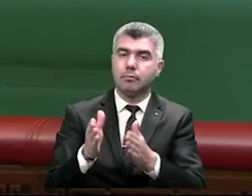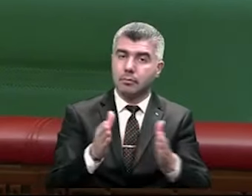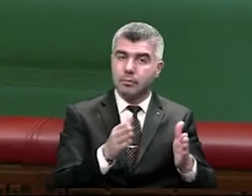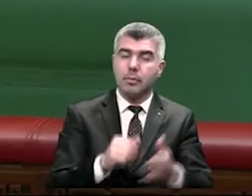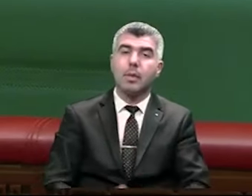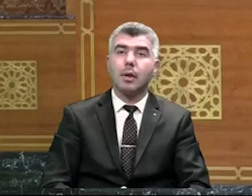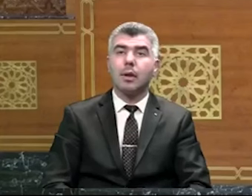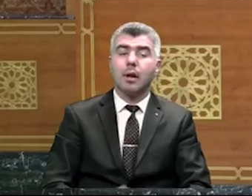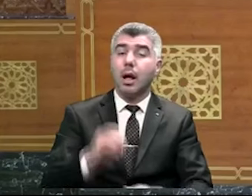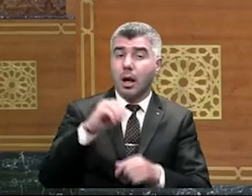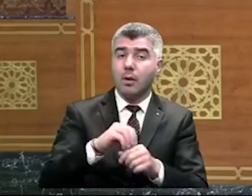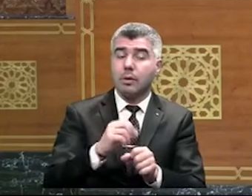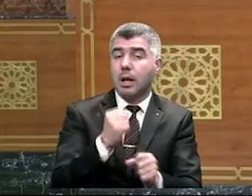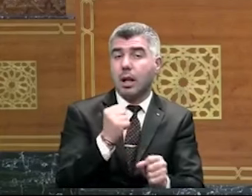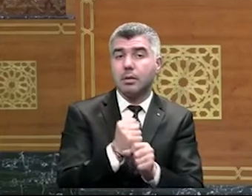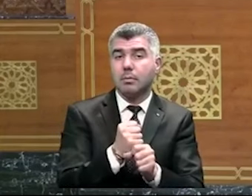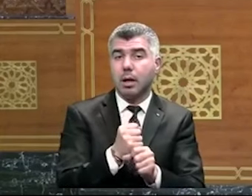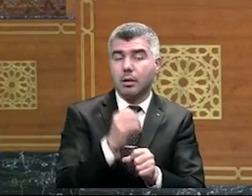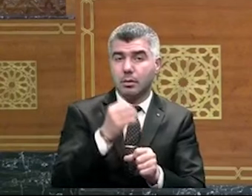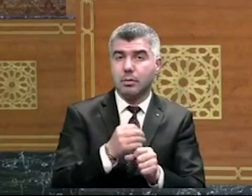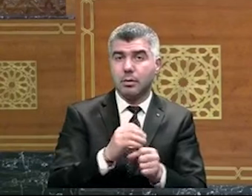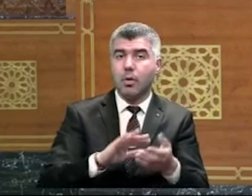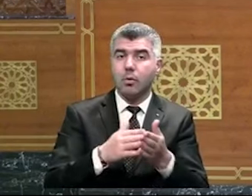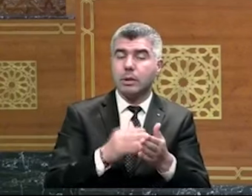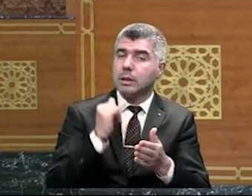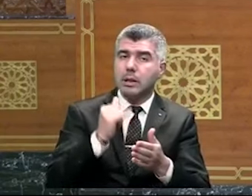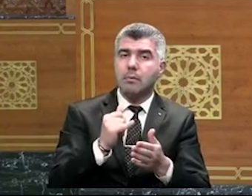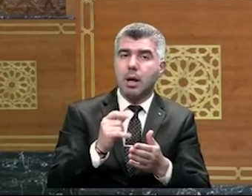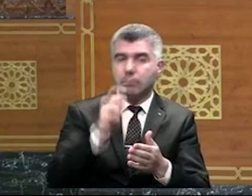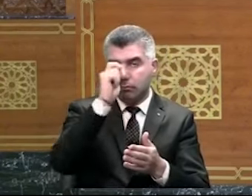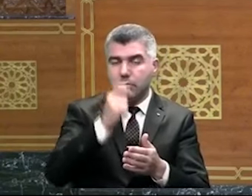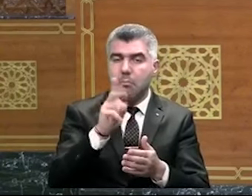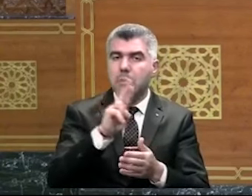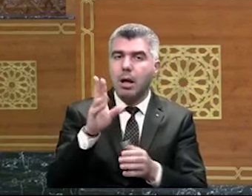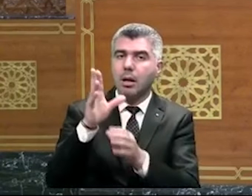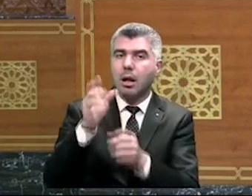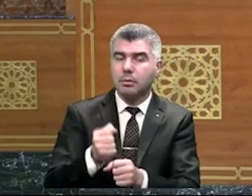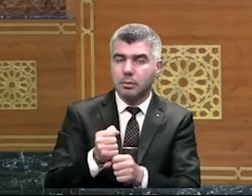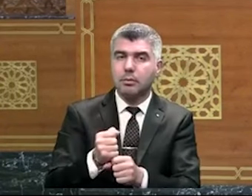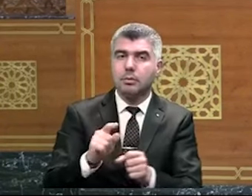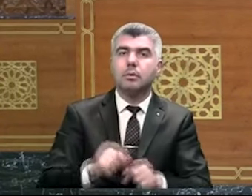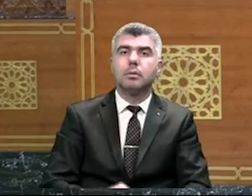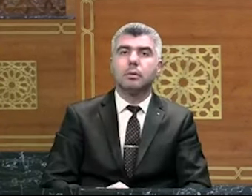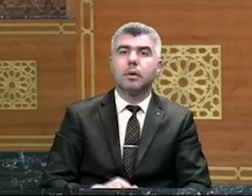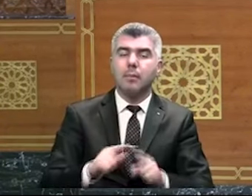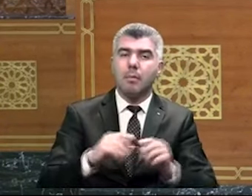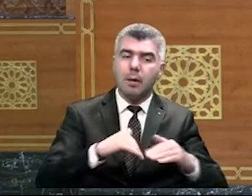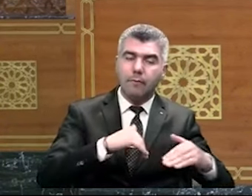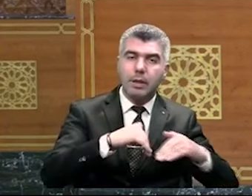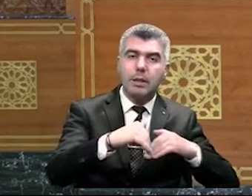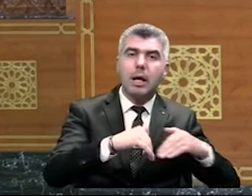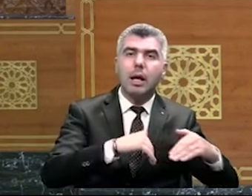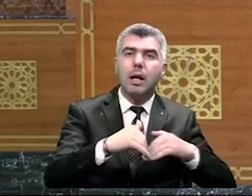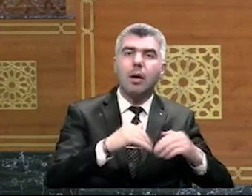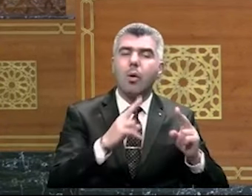ف نشتغل كذلك على طبقا التوجيهات الملكيه على مقاطع طرقيه بالنسبه